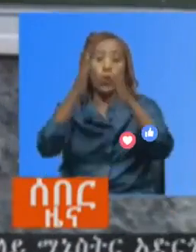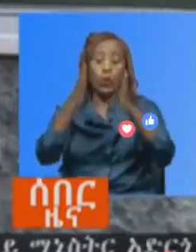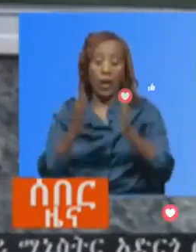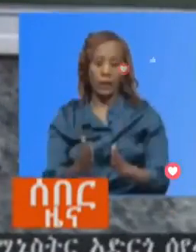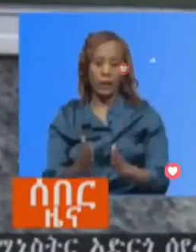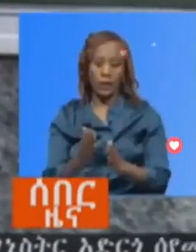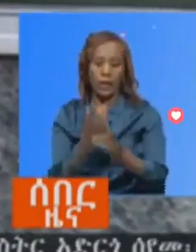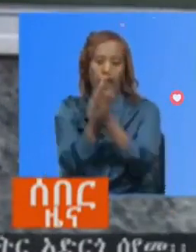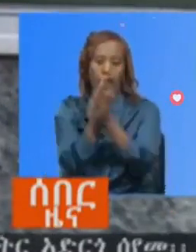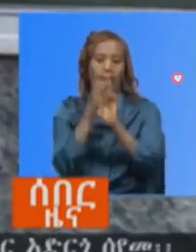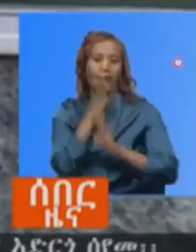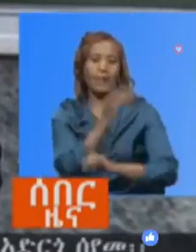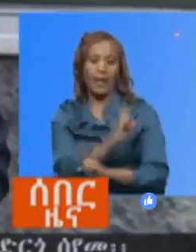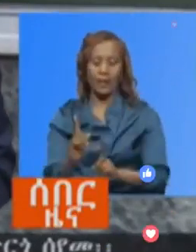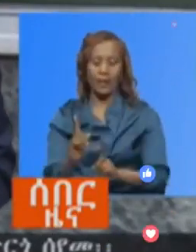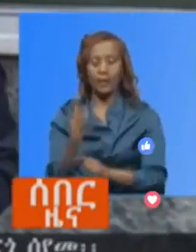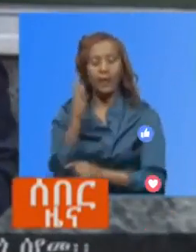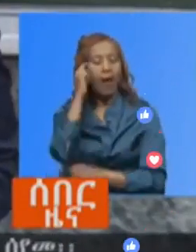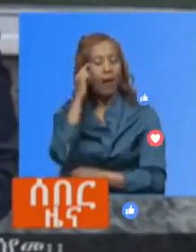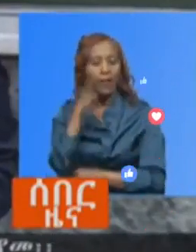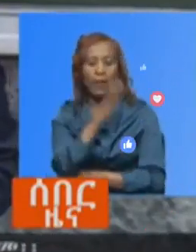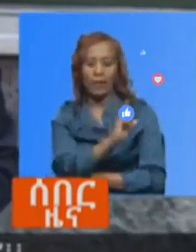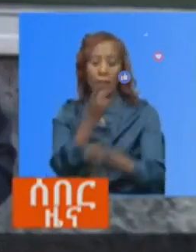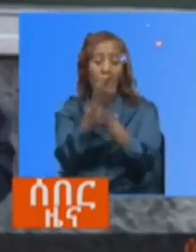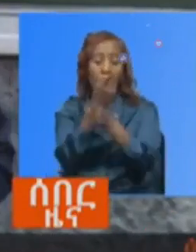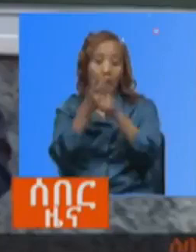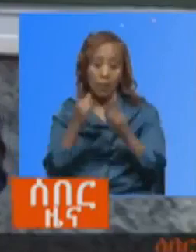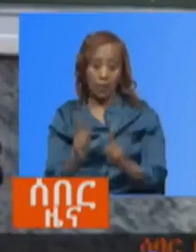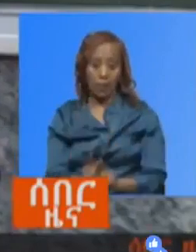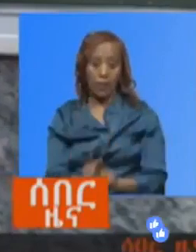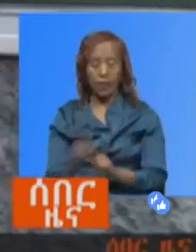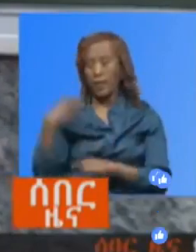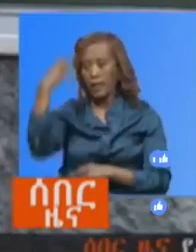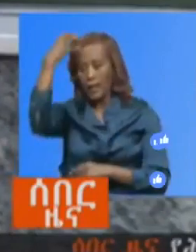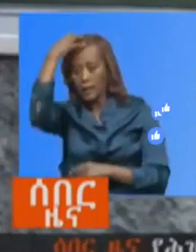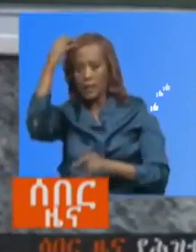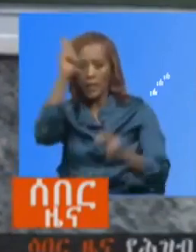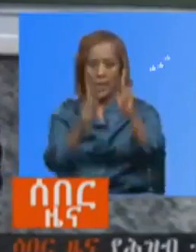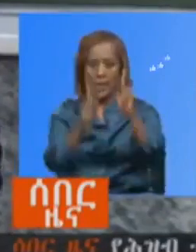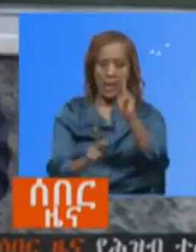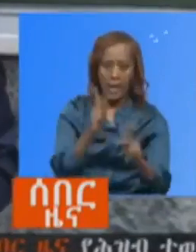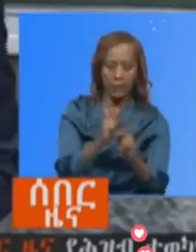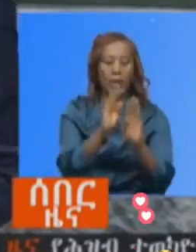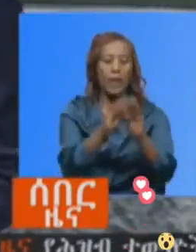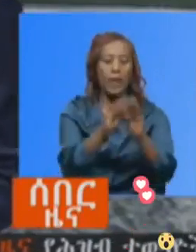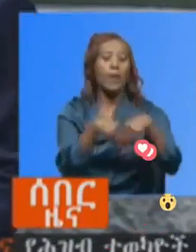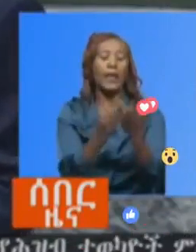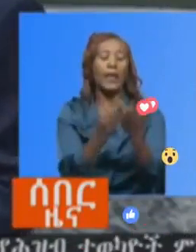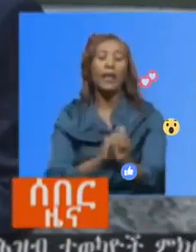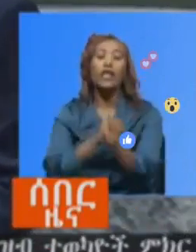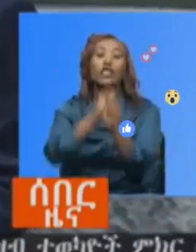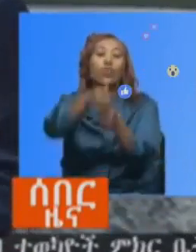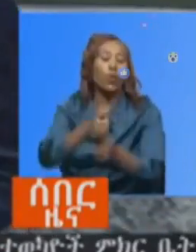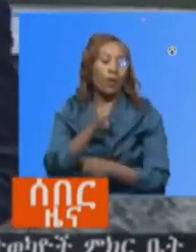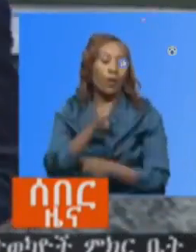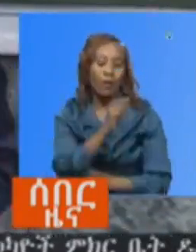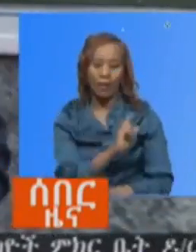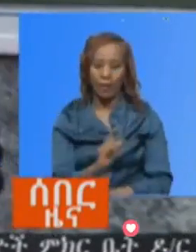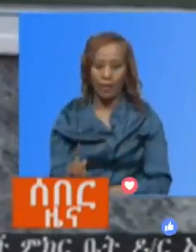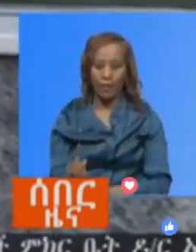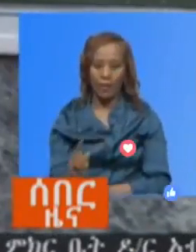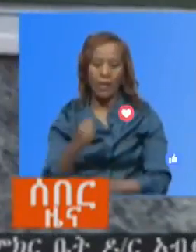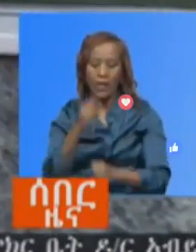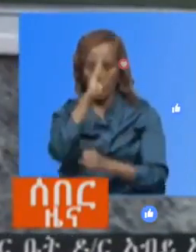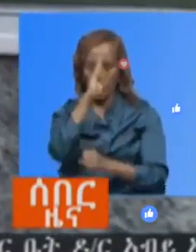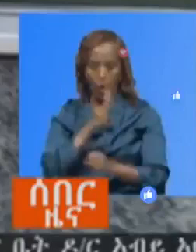ያለ ነጻነት አይታሰብም። ነጻነት ከመንግስት ለህዝብ የሚበረከት ስጦታም አይደለም፣ ከሰብአዊ